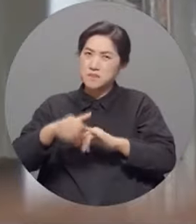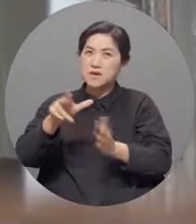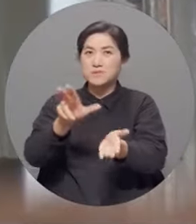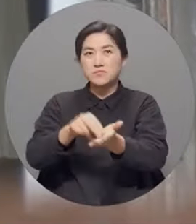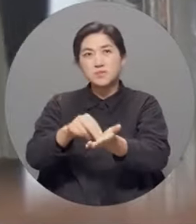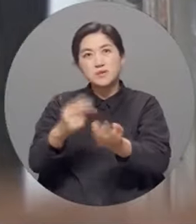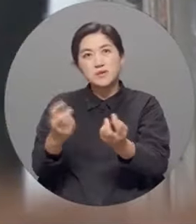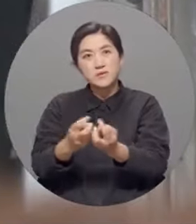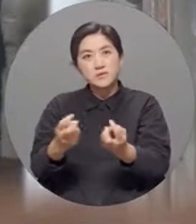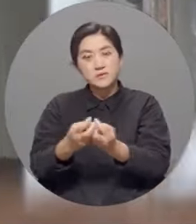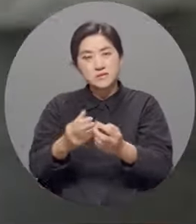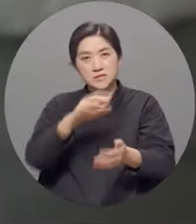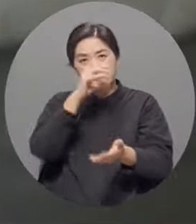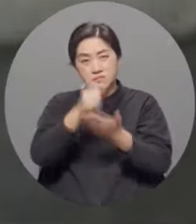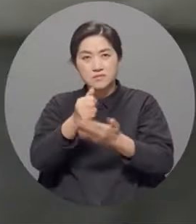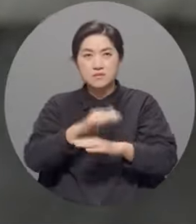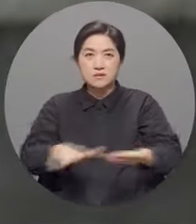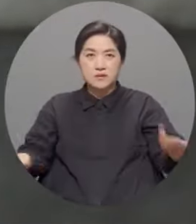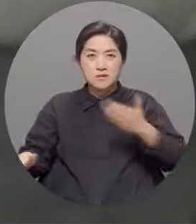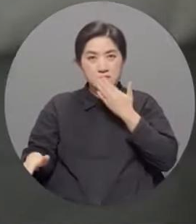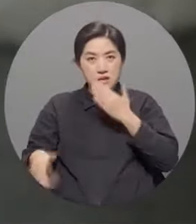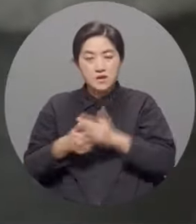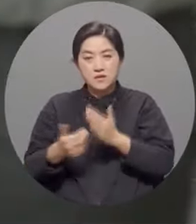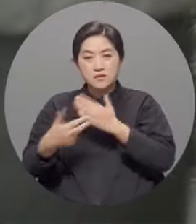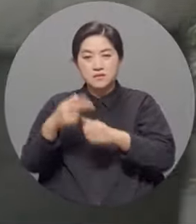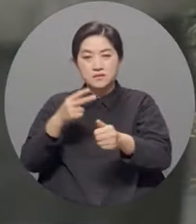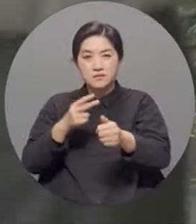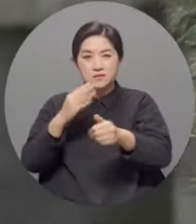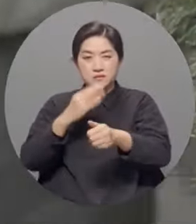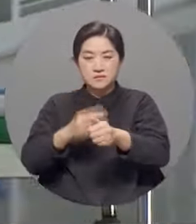구조를 어떻게 정상화시킬지. 의대 증원